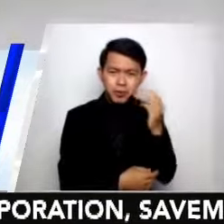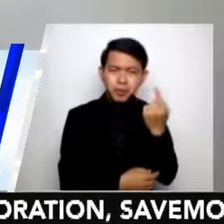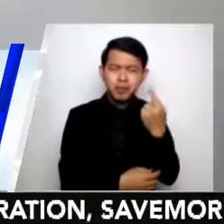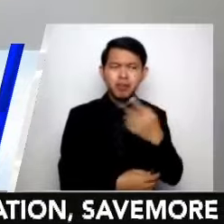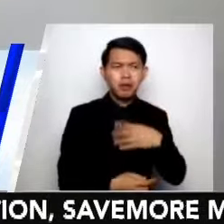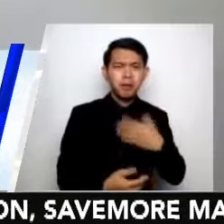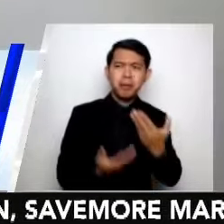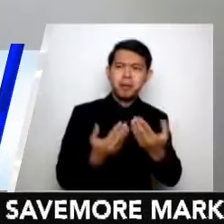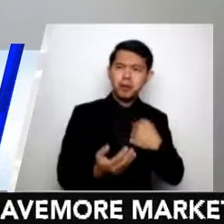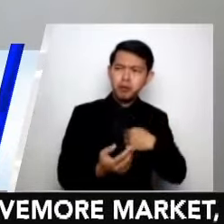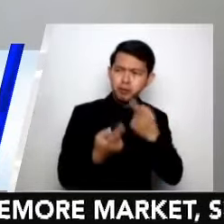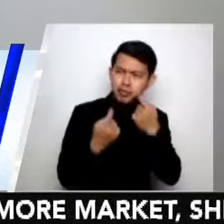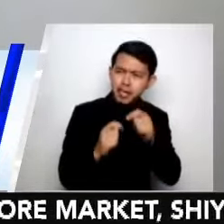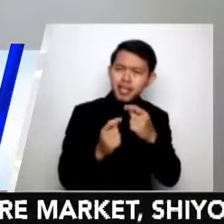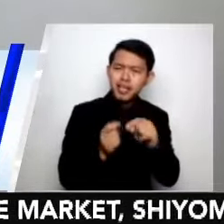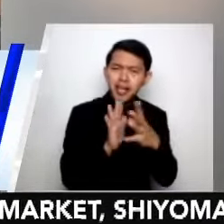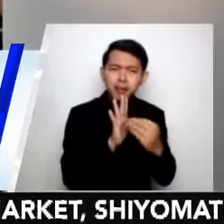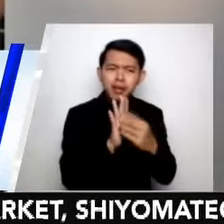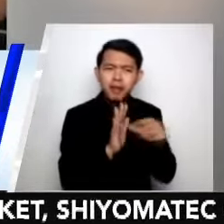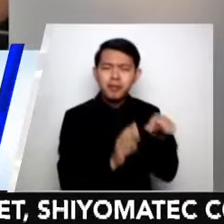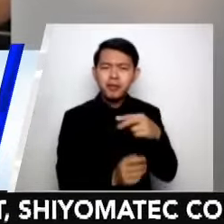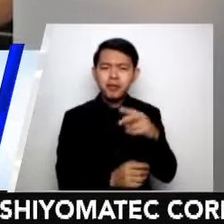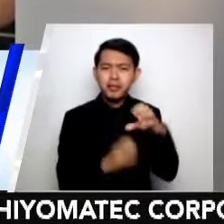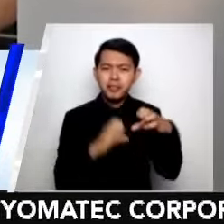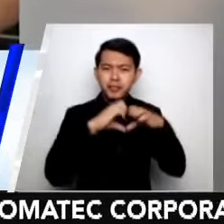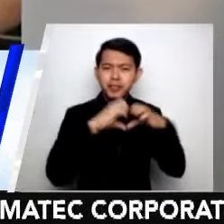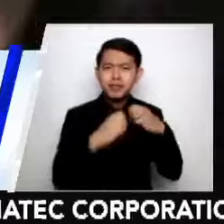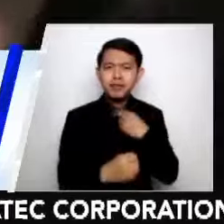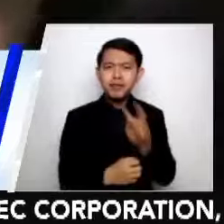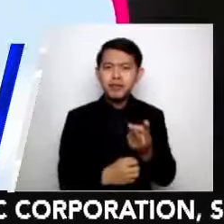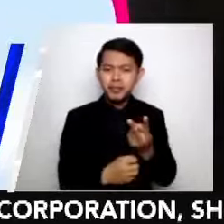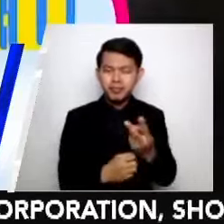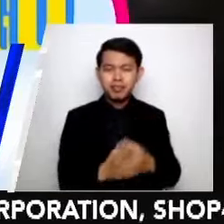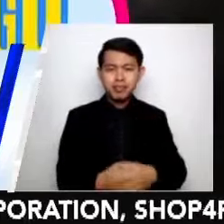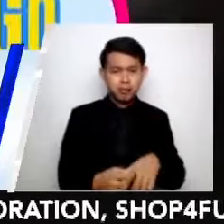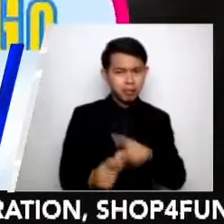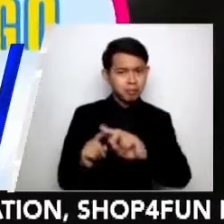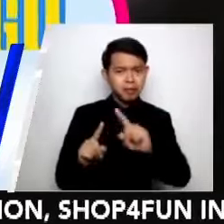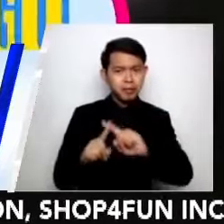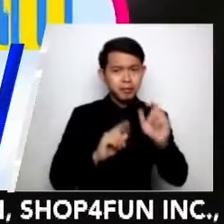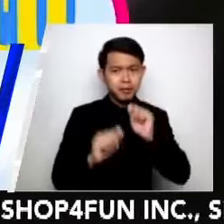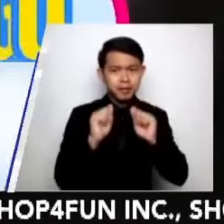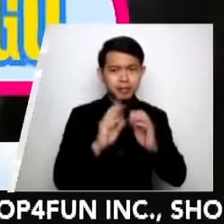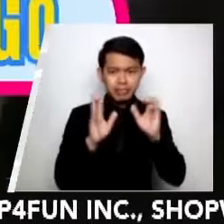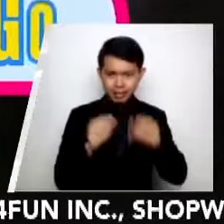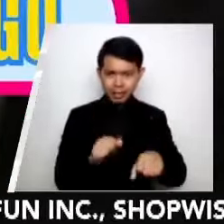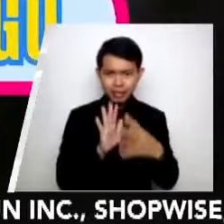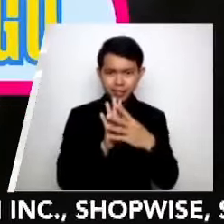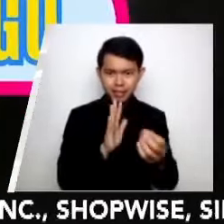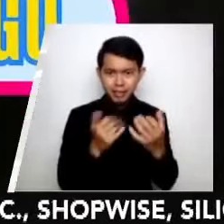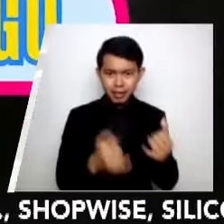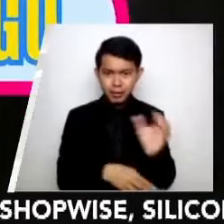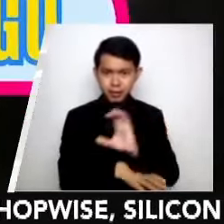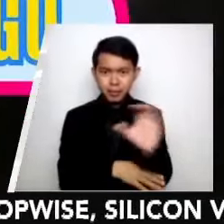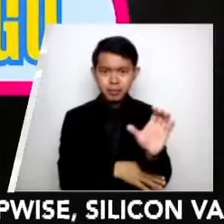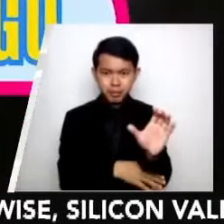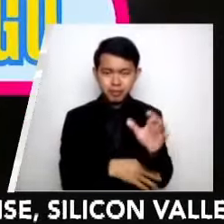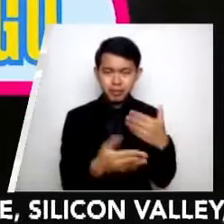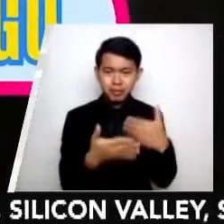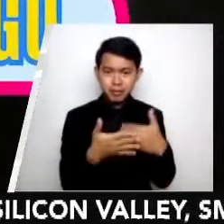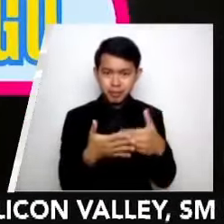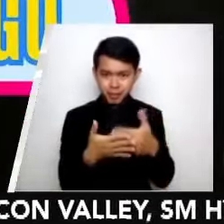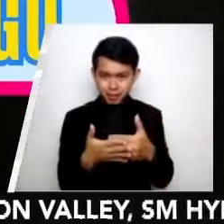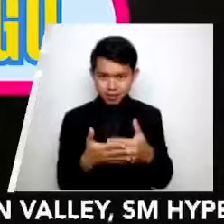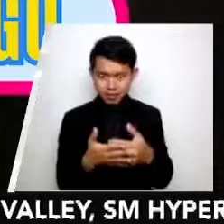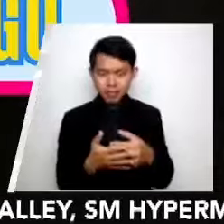Torres maba pa siyang kayang gayahin ngayong nalalapit na Pasko mas doble at exciting